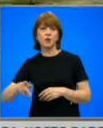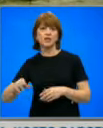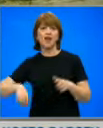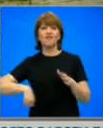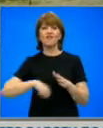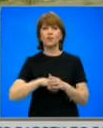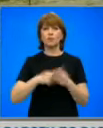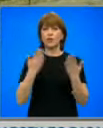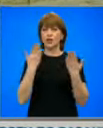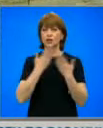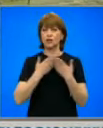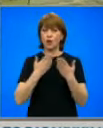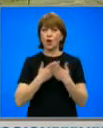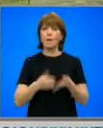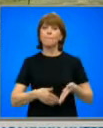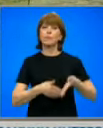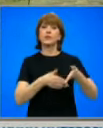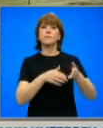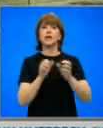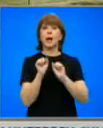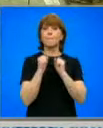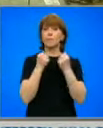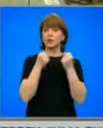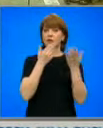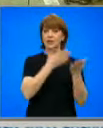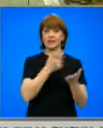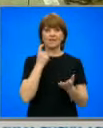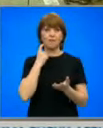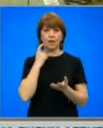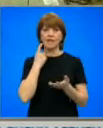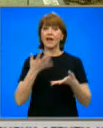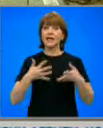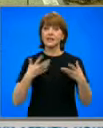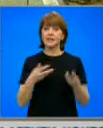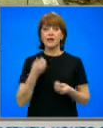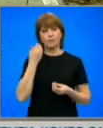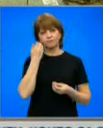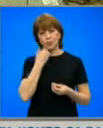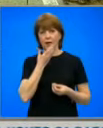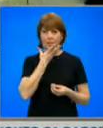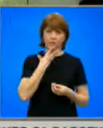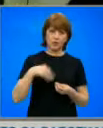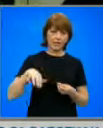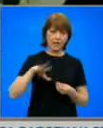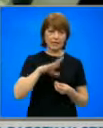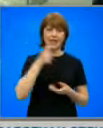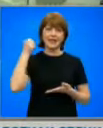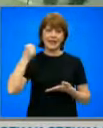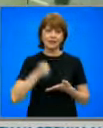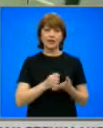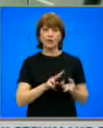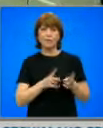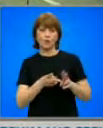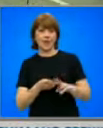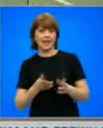школи в страната, подкрепиха протеста пред сградата на футболната ни централа в Бояна. Исканията са добре познати на всички. Те настояват за промяна в